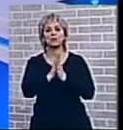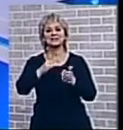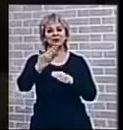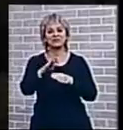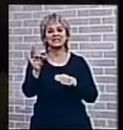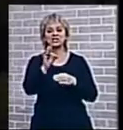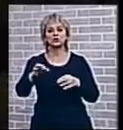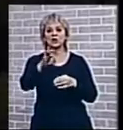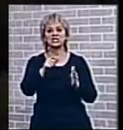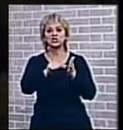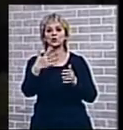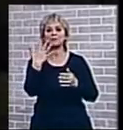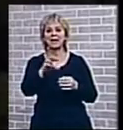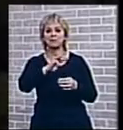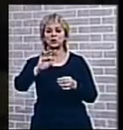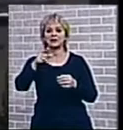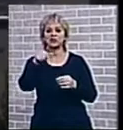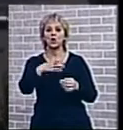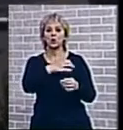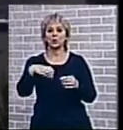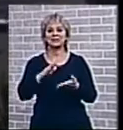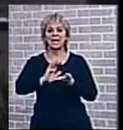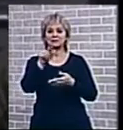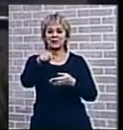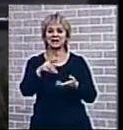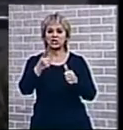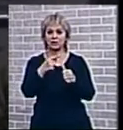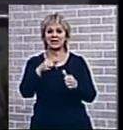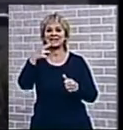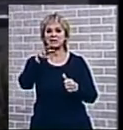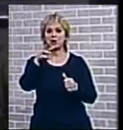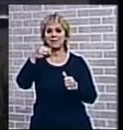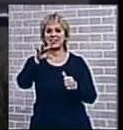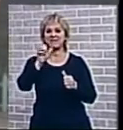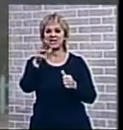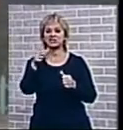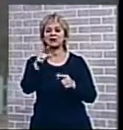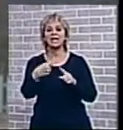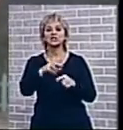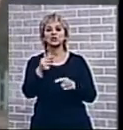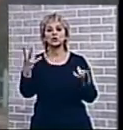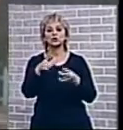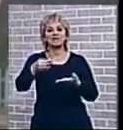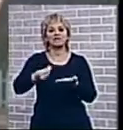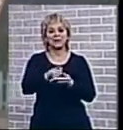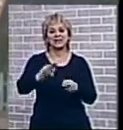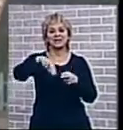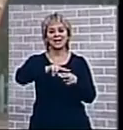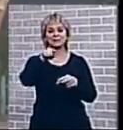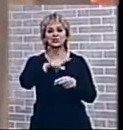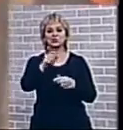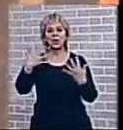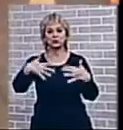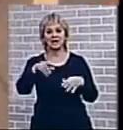выделить Ростовской области 605 миллионов рублей губернатор направил на имя Дмитрия Медведева. Эти деньги нужны на выплату компенсации